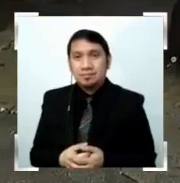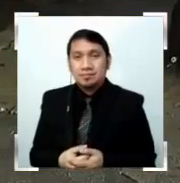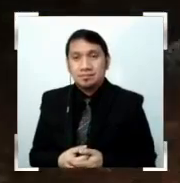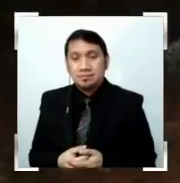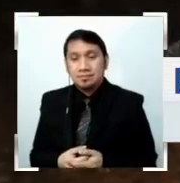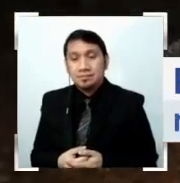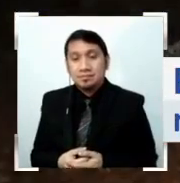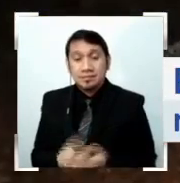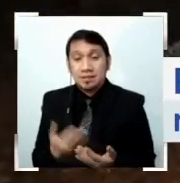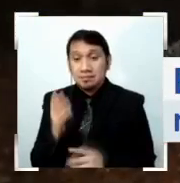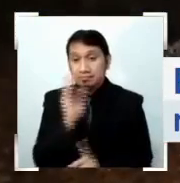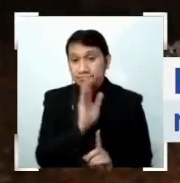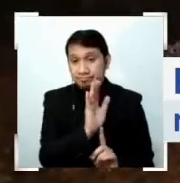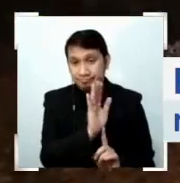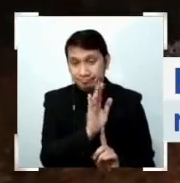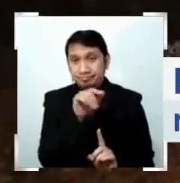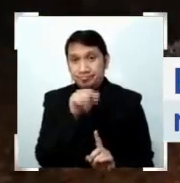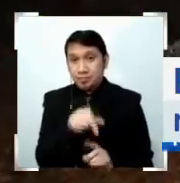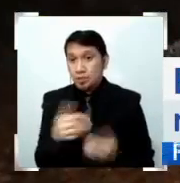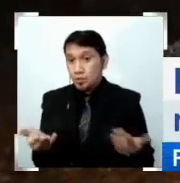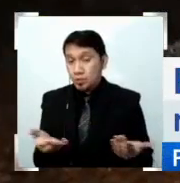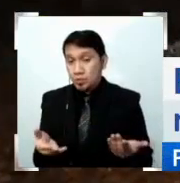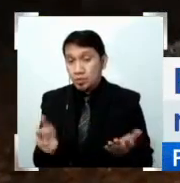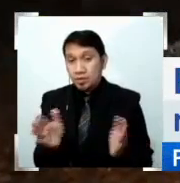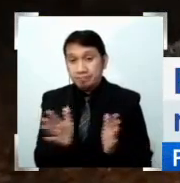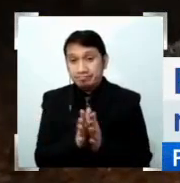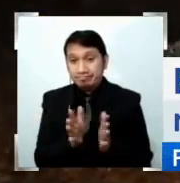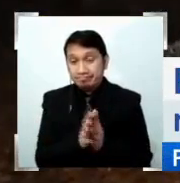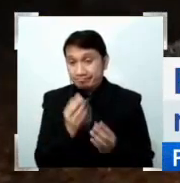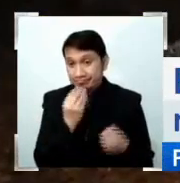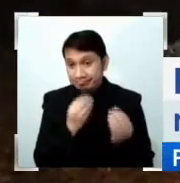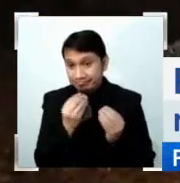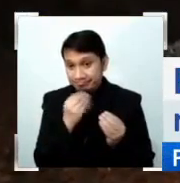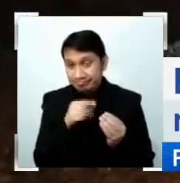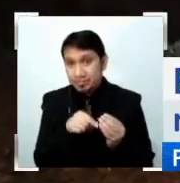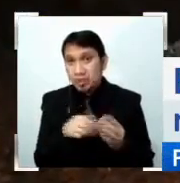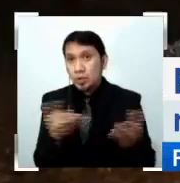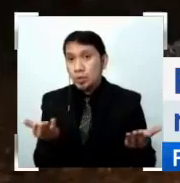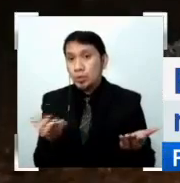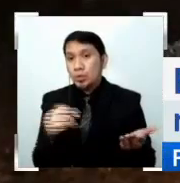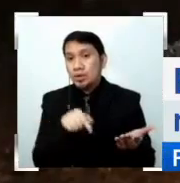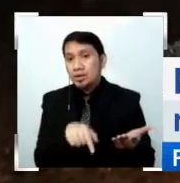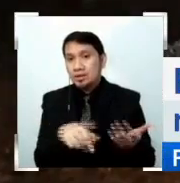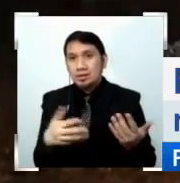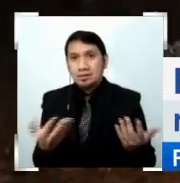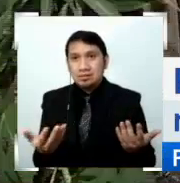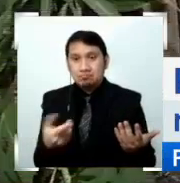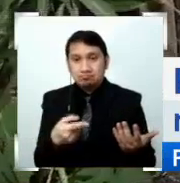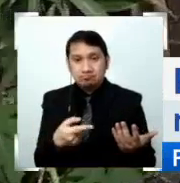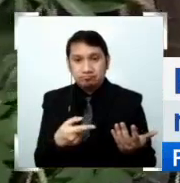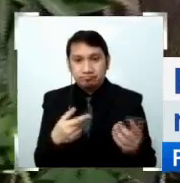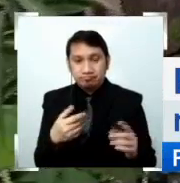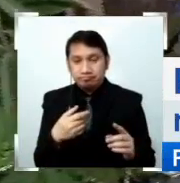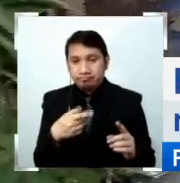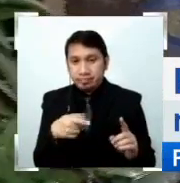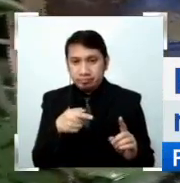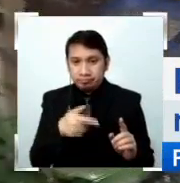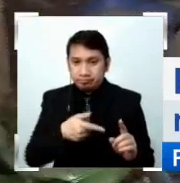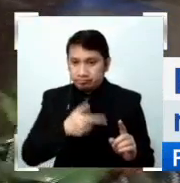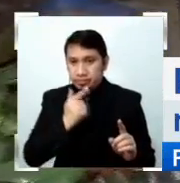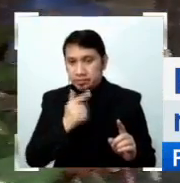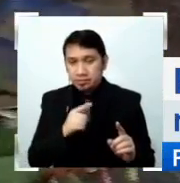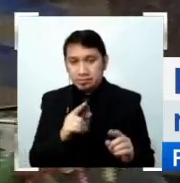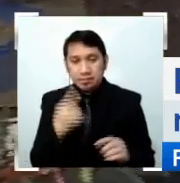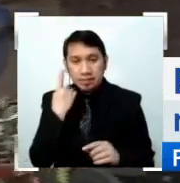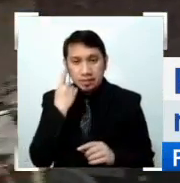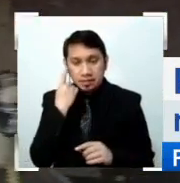Nakasinding kandila sa kainan sa Barangay Rosario, Pasig, ang palatandaan kung saan itinumba si kagawad Nicky Cruz pasado alas 4 kaninang